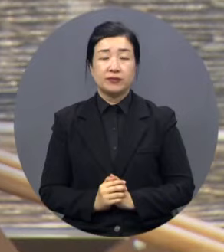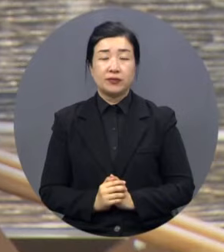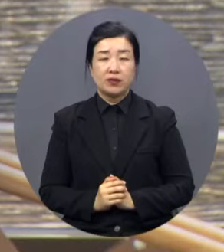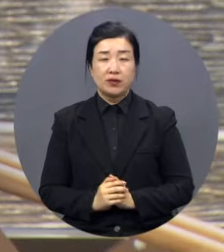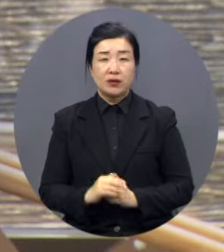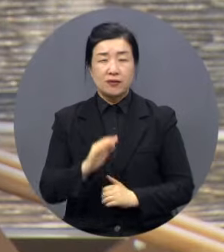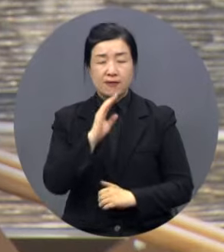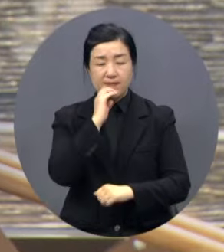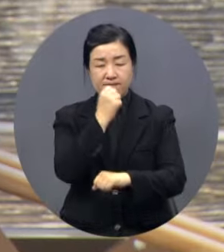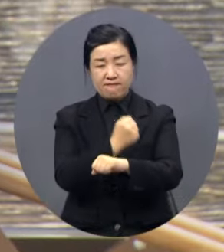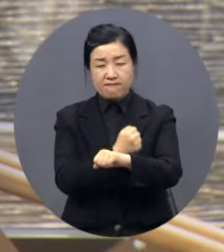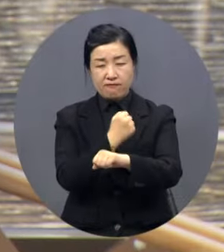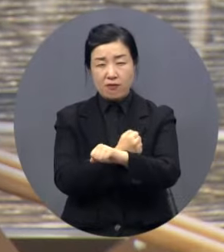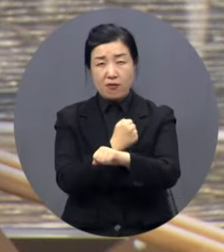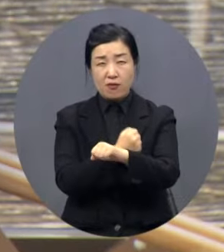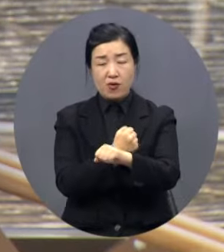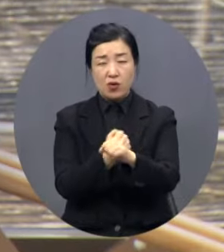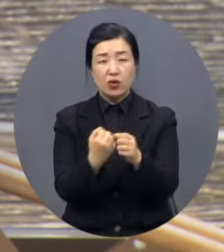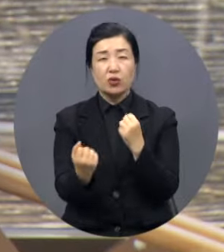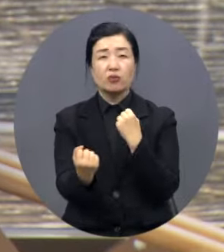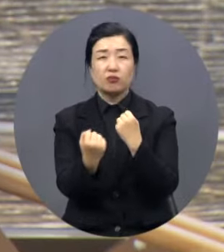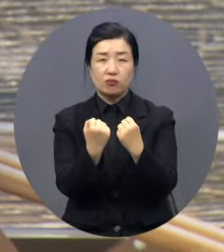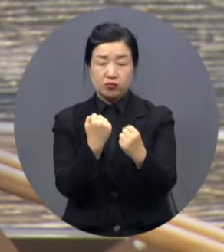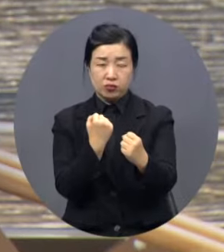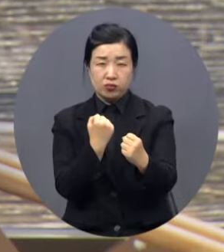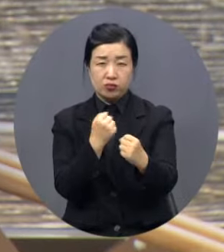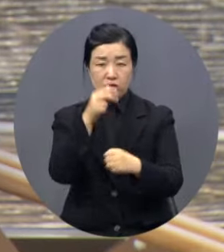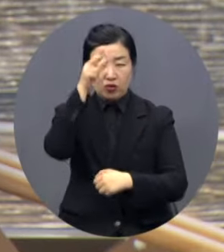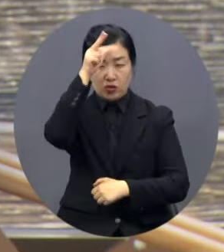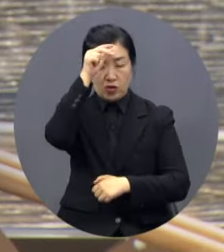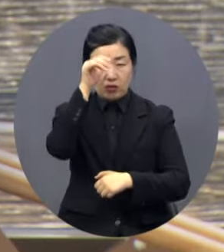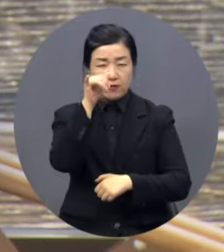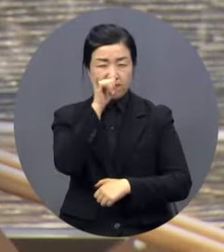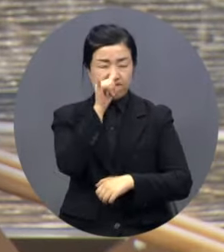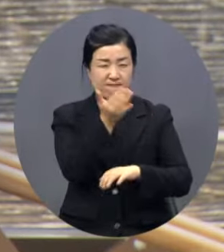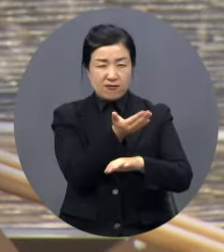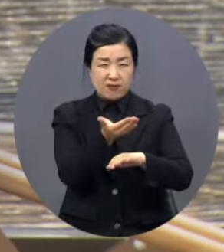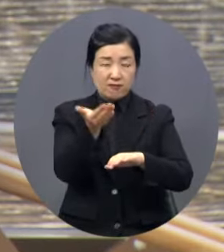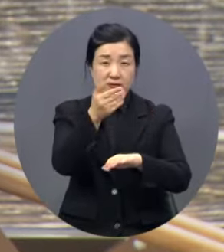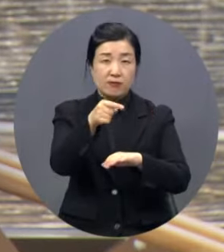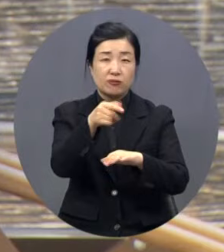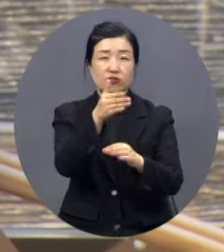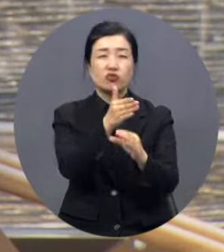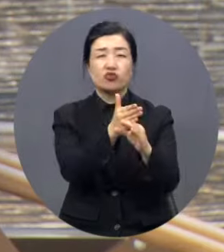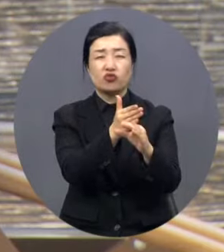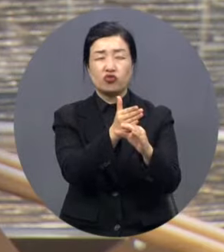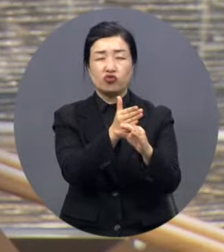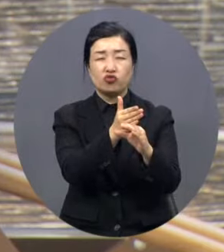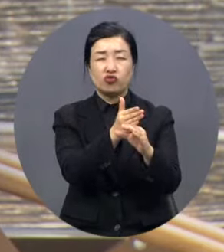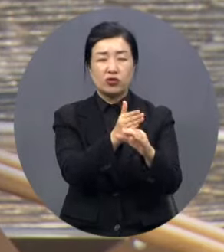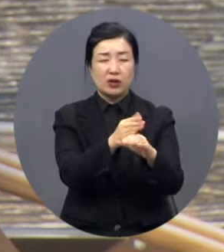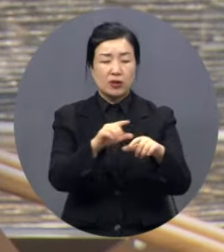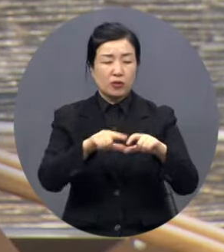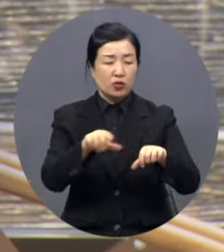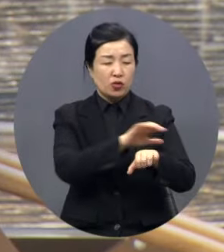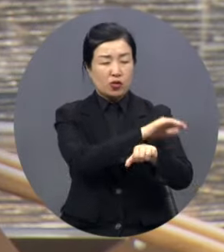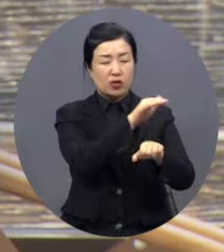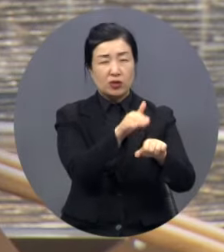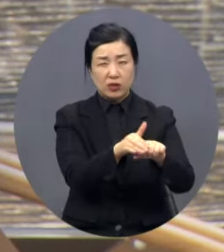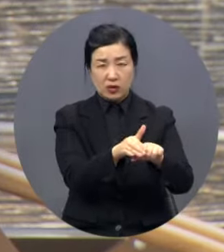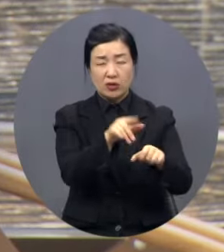업적에도 불구하고 역대 경찰 영웅 중 유일하게 국립묘지로 모시지